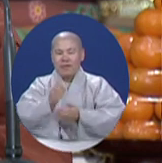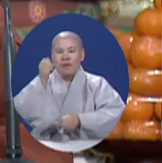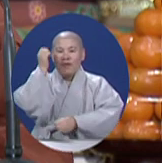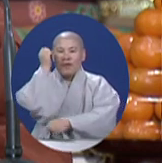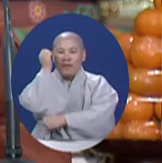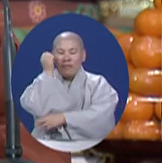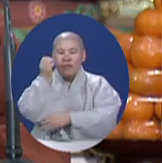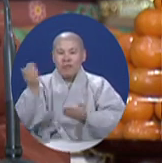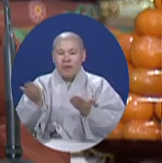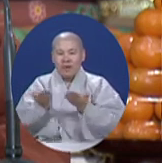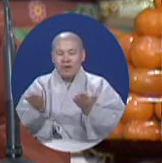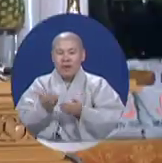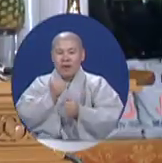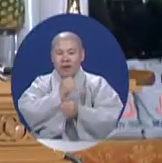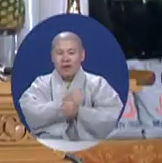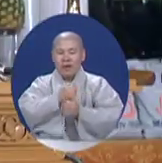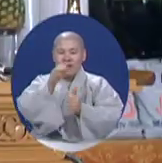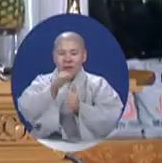것이 하소임입니다.